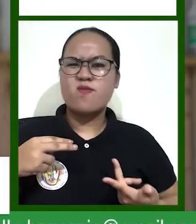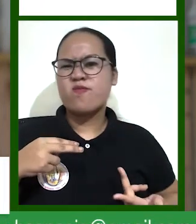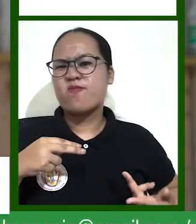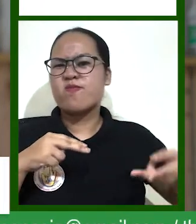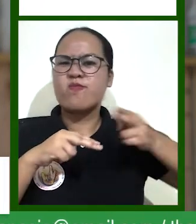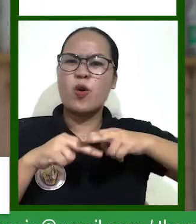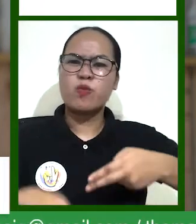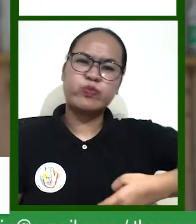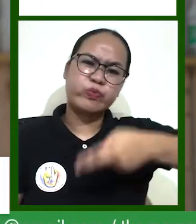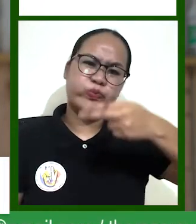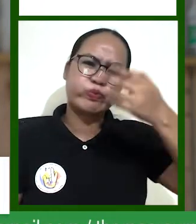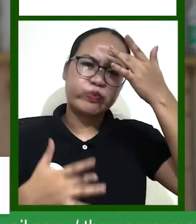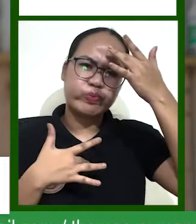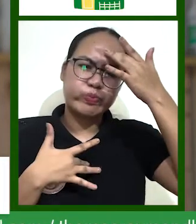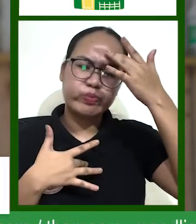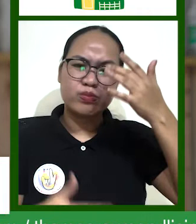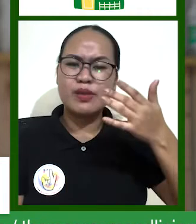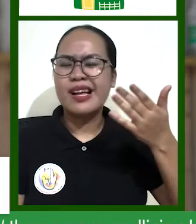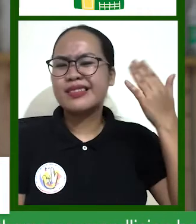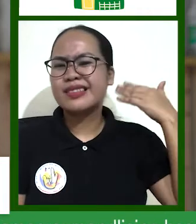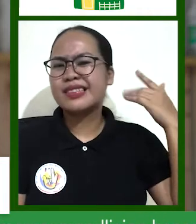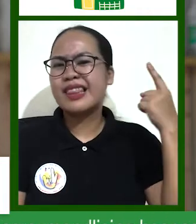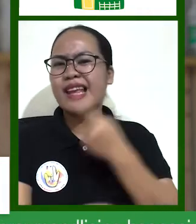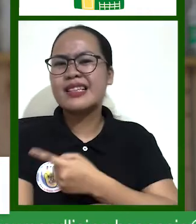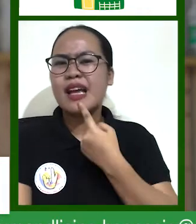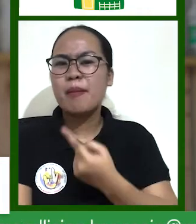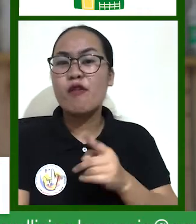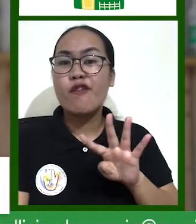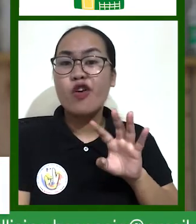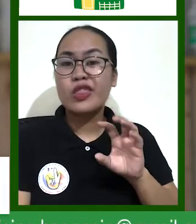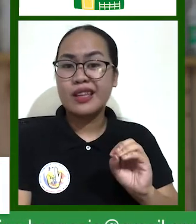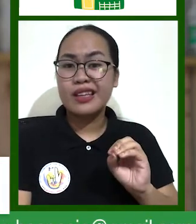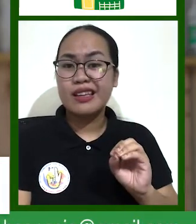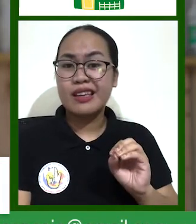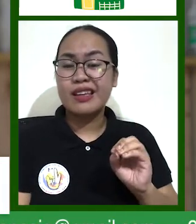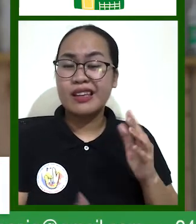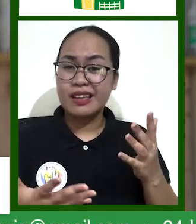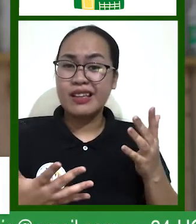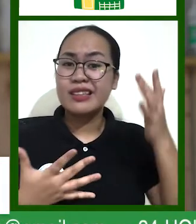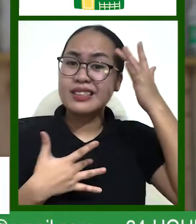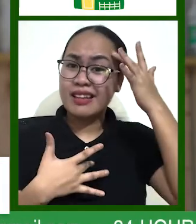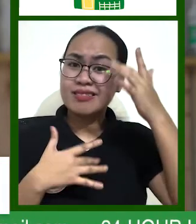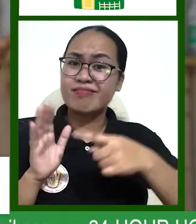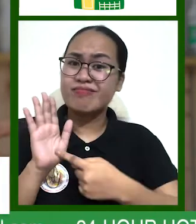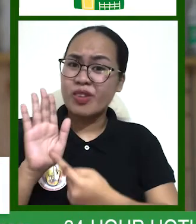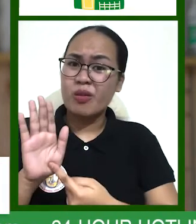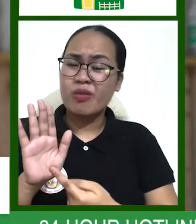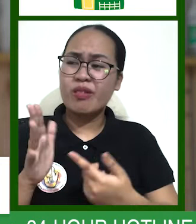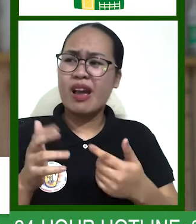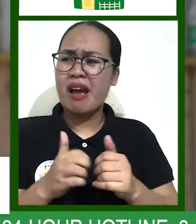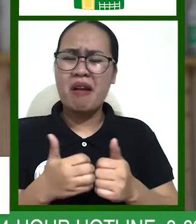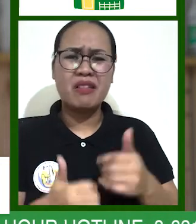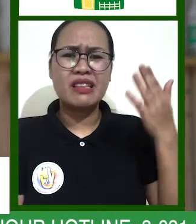The other day, ang huling report sa akin, nag 40 active cases tayo, no, na yung 40 active cases na to, naranasan po natin ito noong